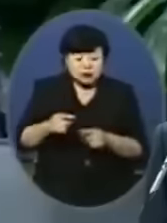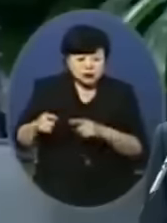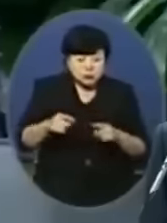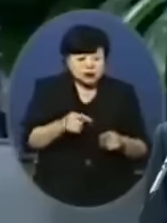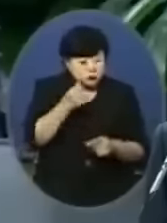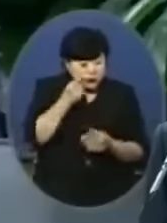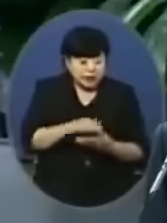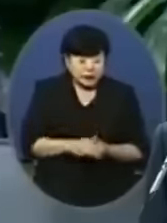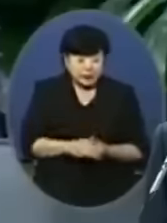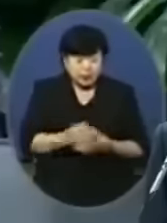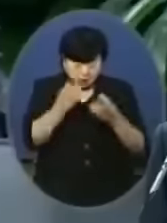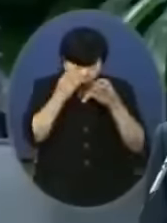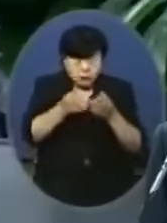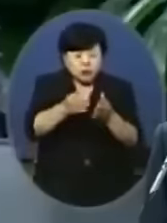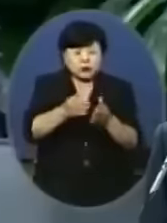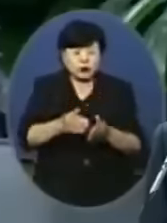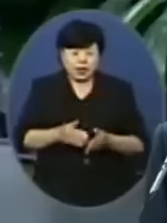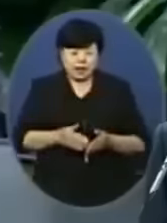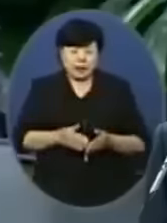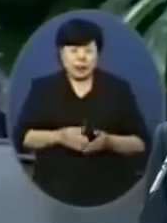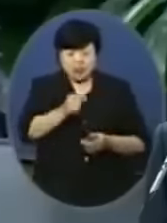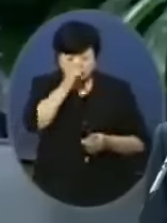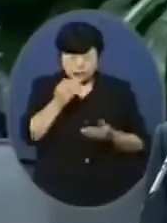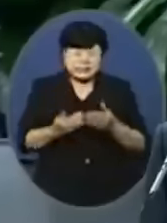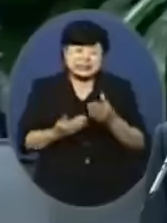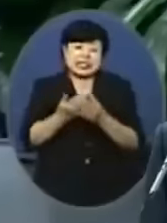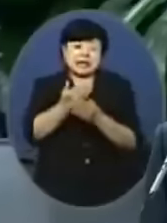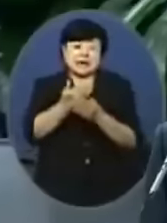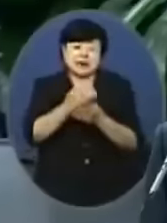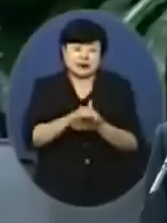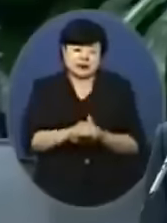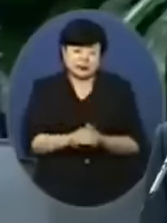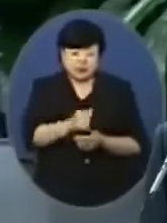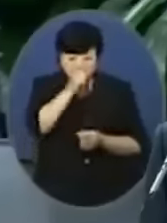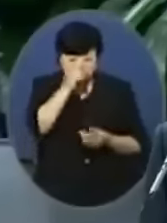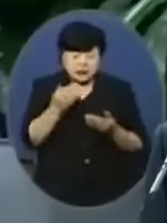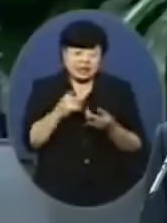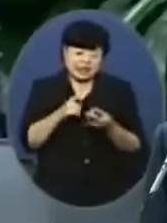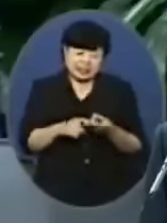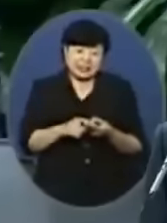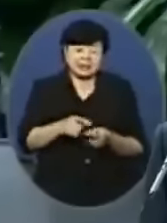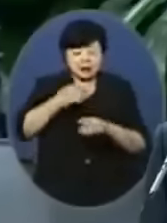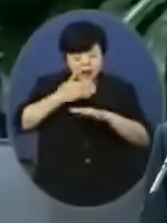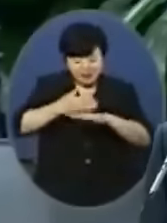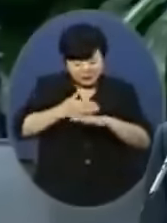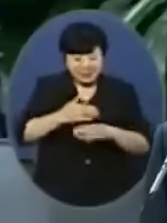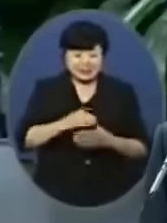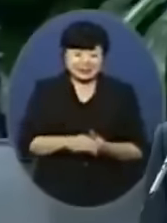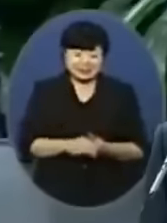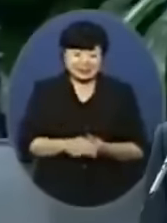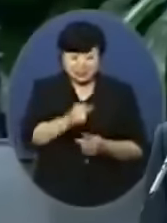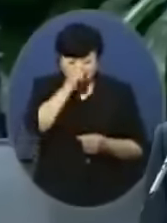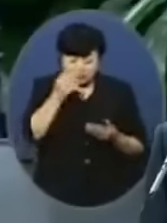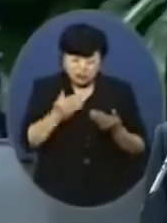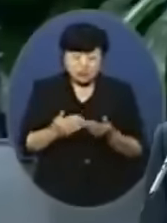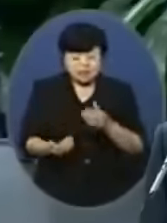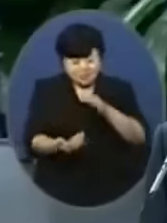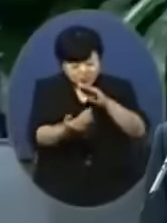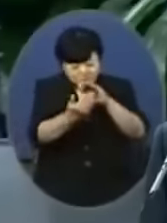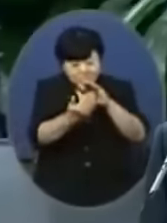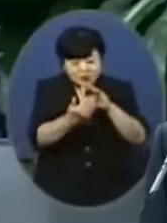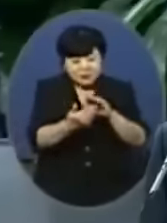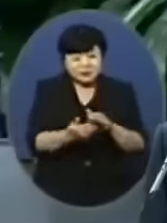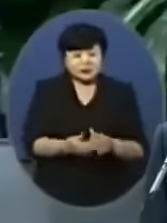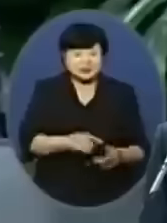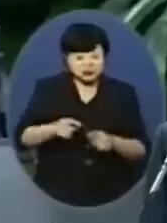수가 없어요. 고통을 통해서 좋은 일이 생겨오면 그 좋은 일에 대해서 감사할 줄 알고 그 좋은 일을